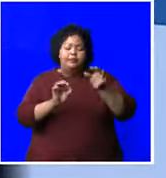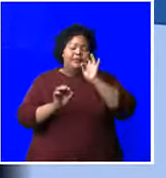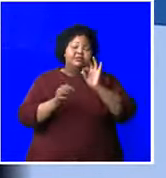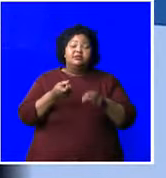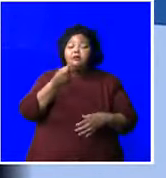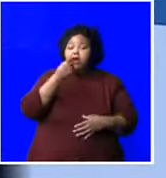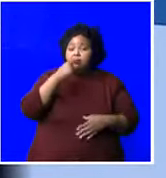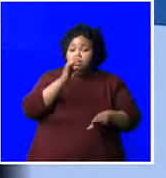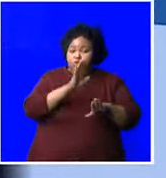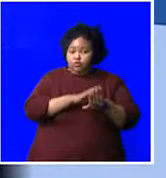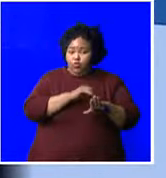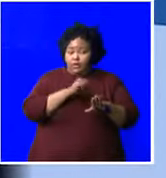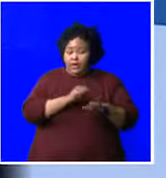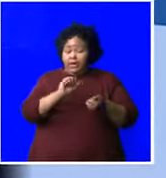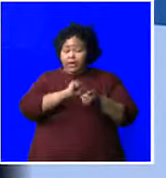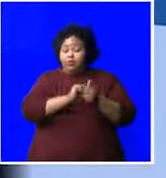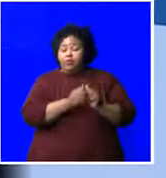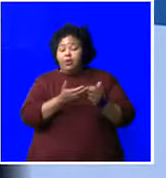Ilungiseka ngekuthi